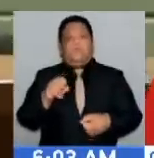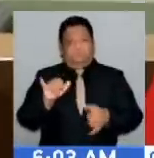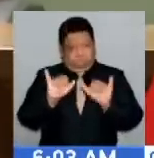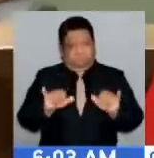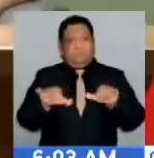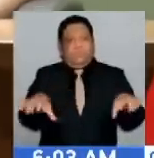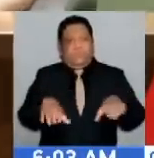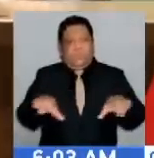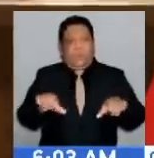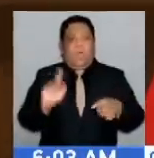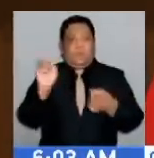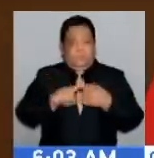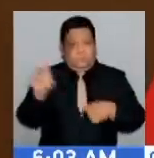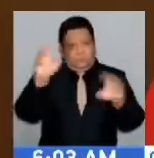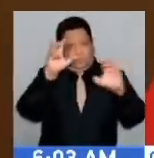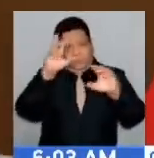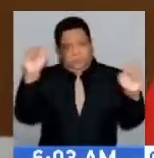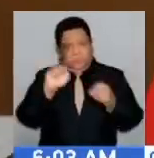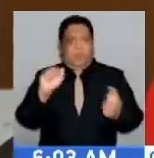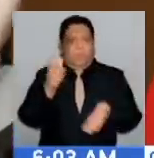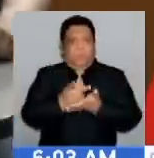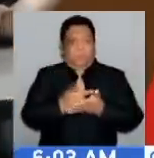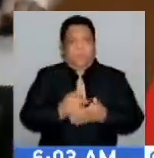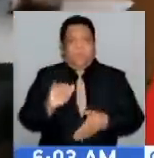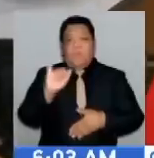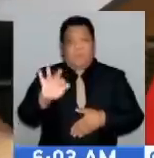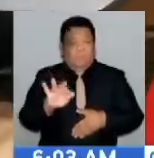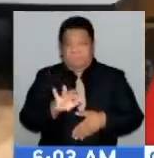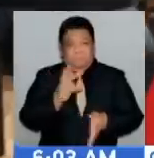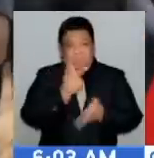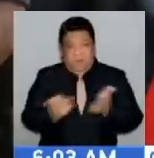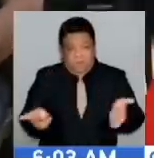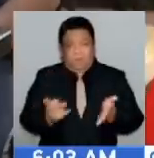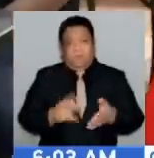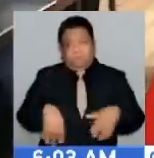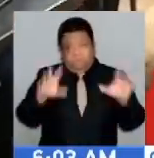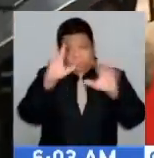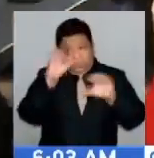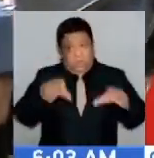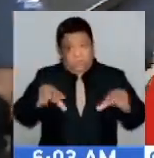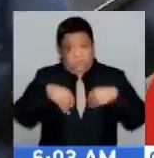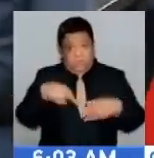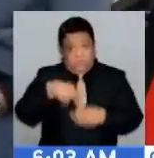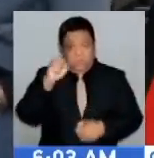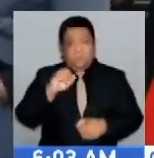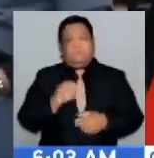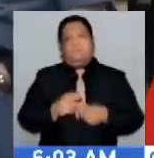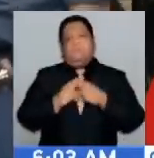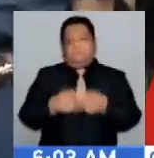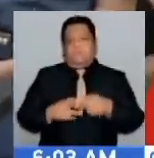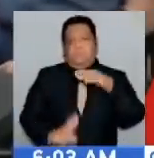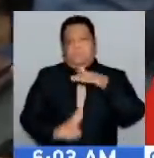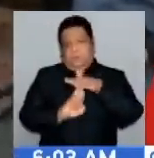naman silang retired kapag hindi lumusot sa panel at kapag tinanggap ng Pangulo ang kanilang pagbibitiw. Ang pagsusumite ng courtesy resignation ay panawagan